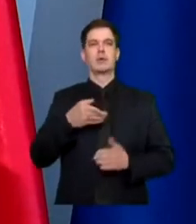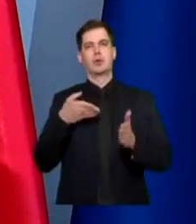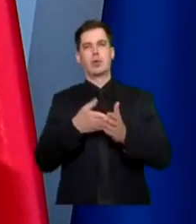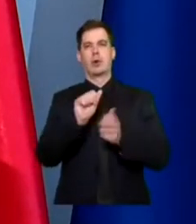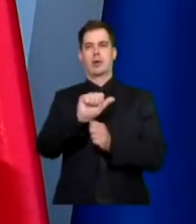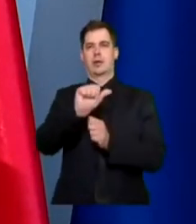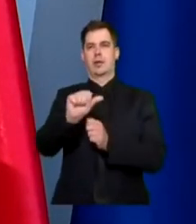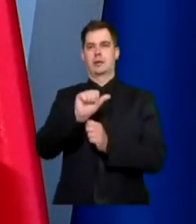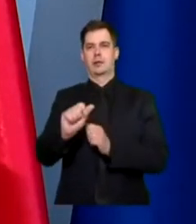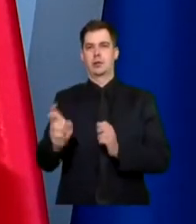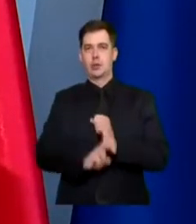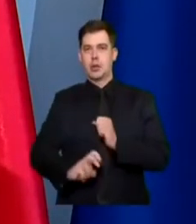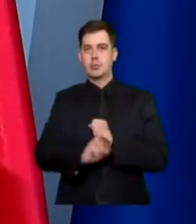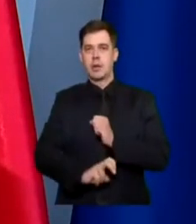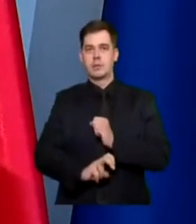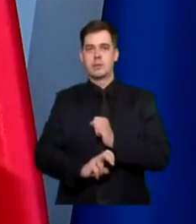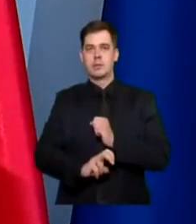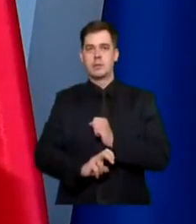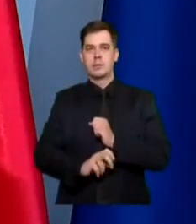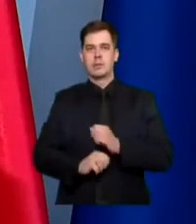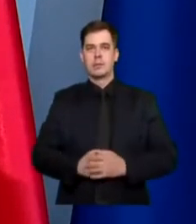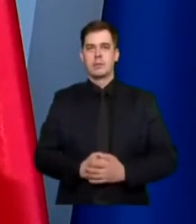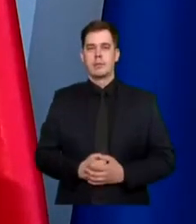11 sierpnia będzie możliwość